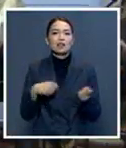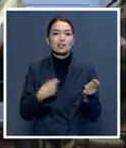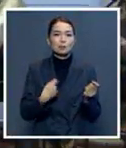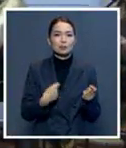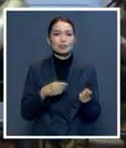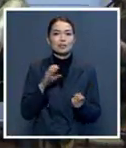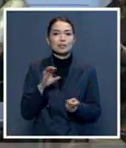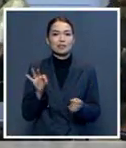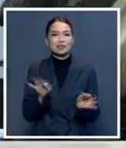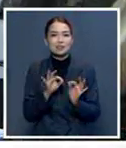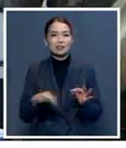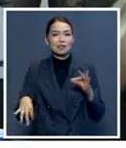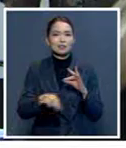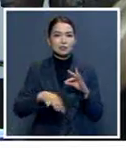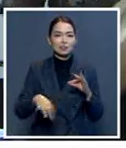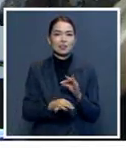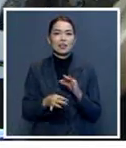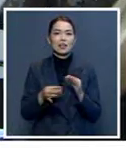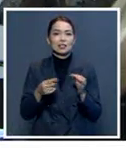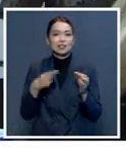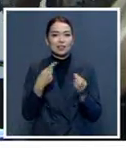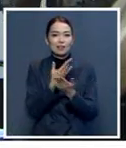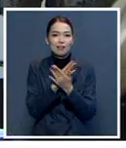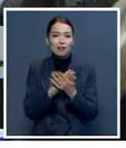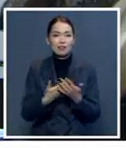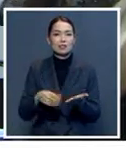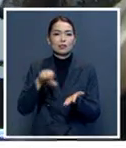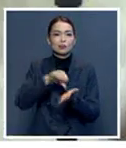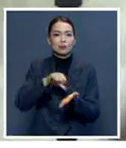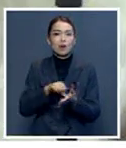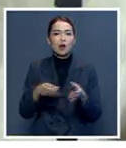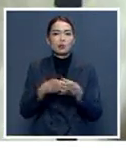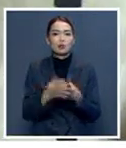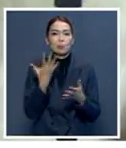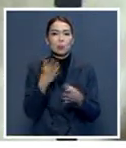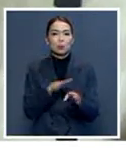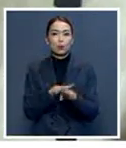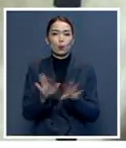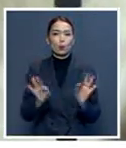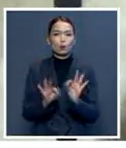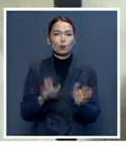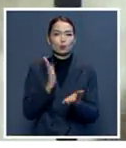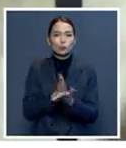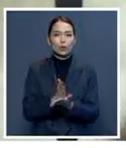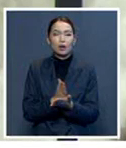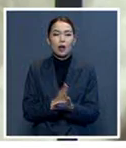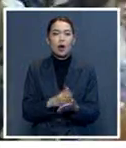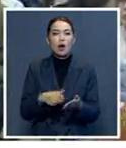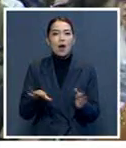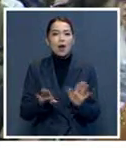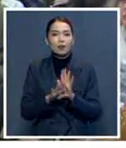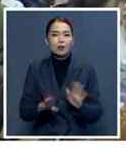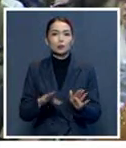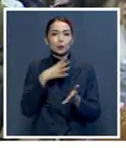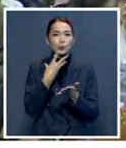қобыз, жетіген, шіңкілдек сияқты саз аспаптарын қайта түлеткен ансамбльде 5 орындаушы бар. Көмеймен ән айтуы мәнерін